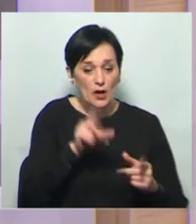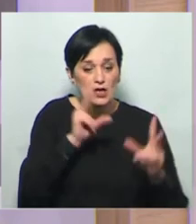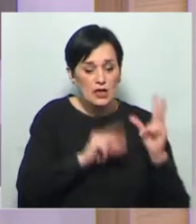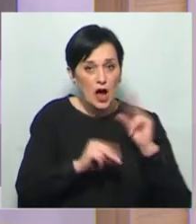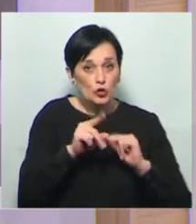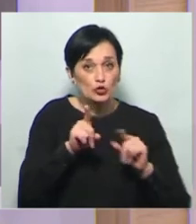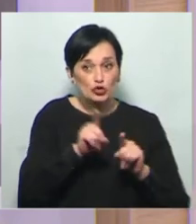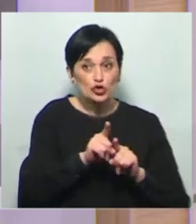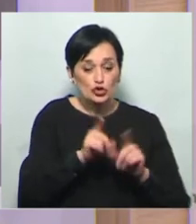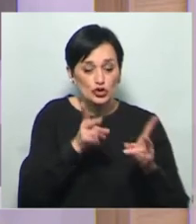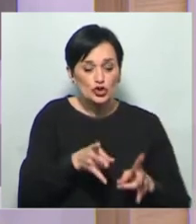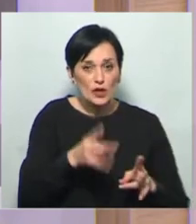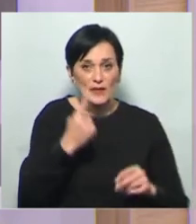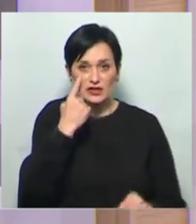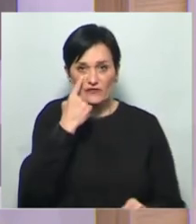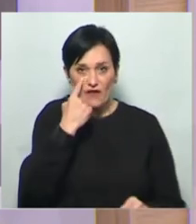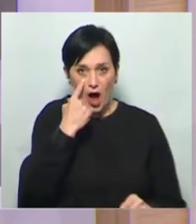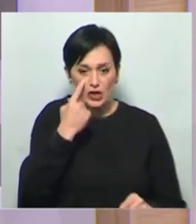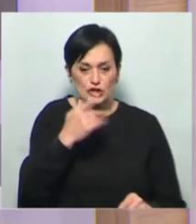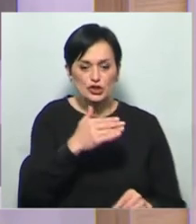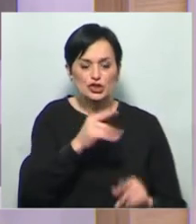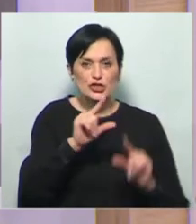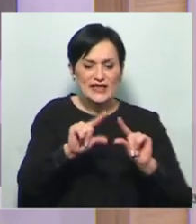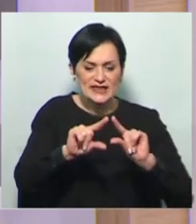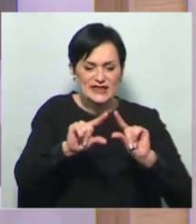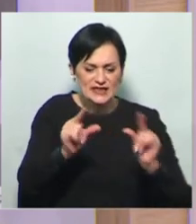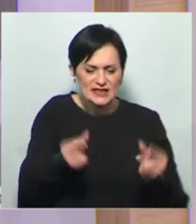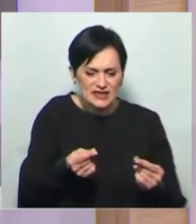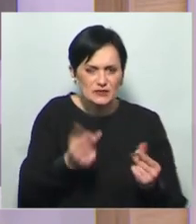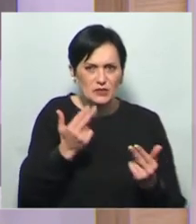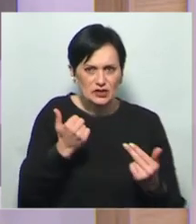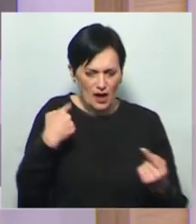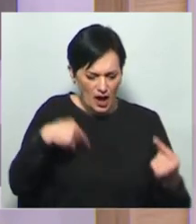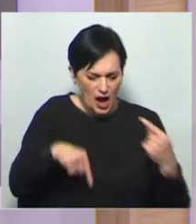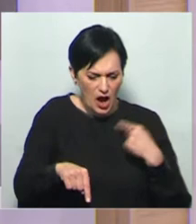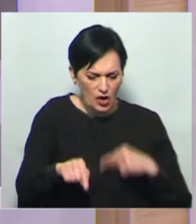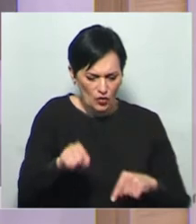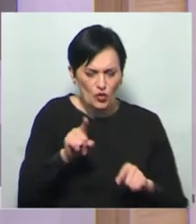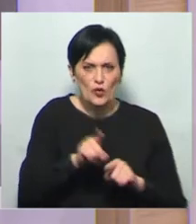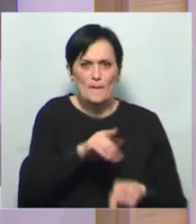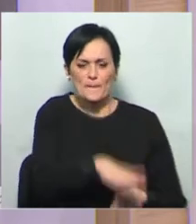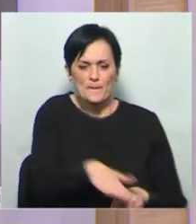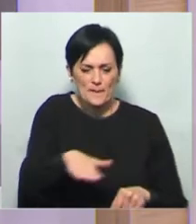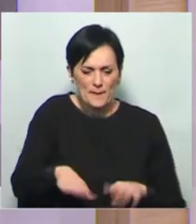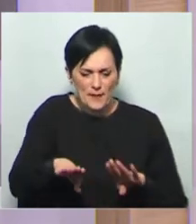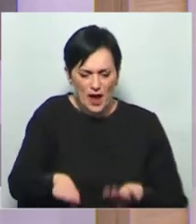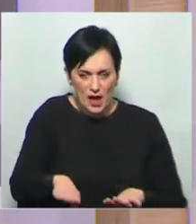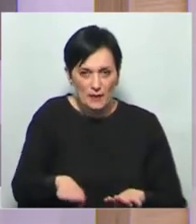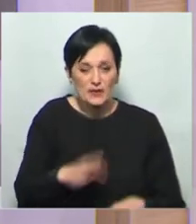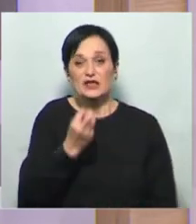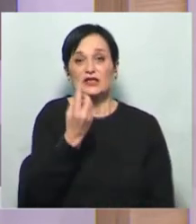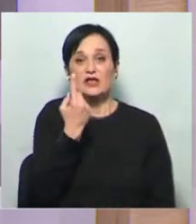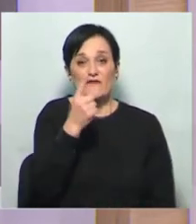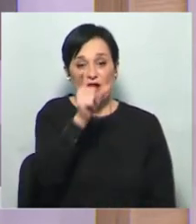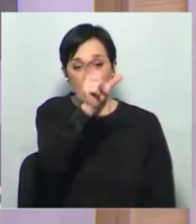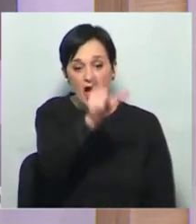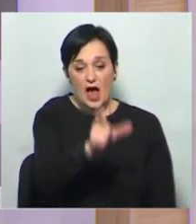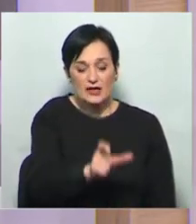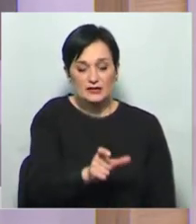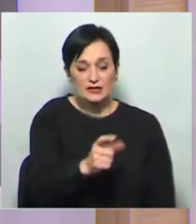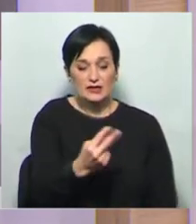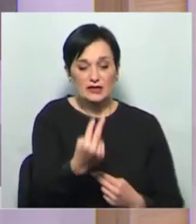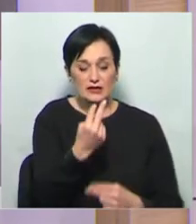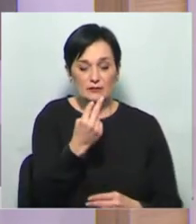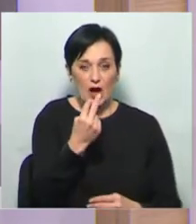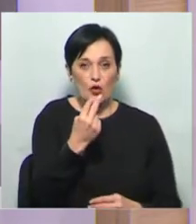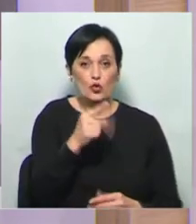დაზარალდეს თვალშიც, თირკმელშიც, ყველგან აბსოლუტურად და აღარაფერს ამბობთ კიდურებზე. კიდევ ერთი მაყურებელი გისვამთ შეკითხვას,